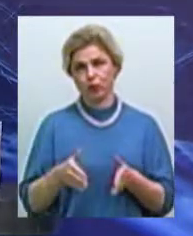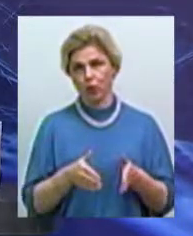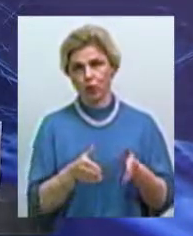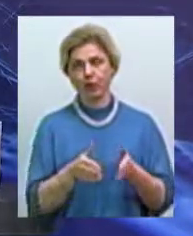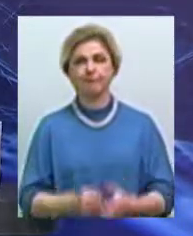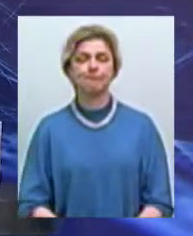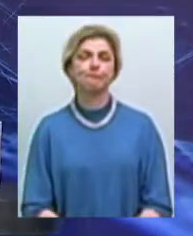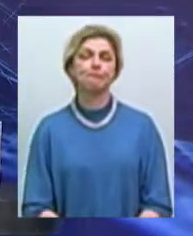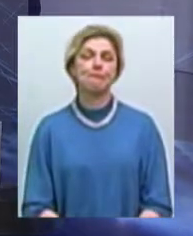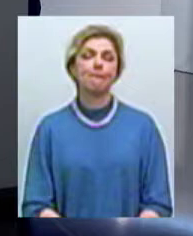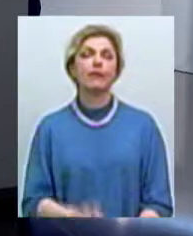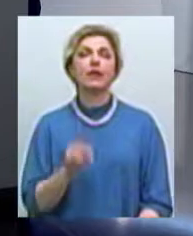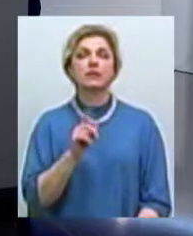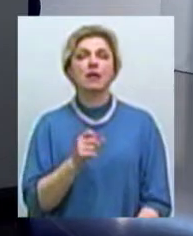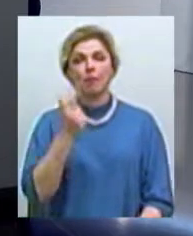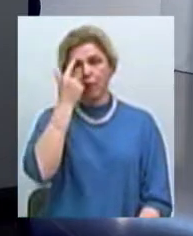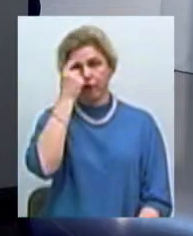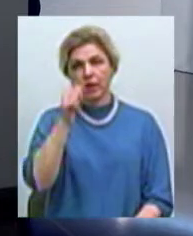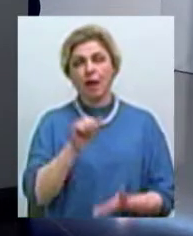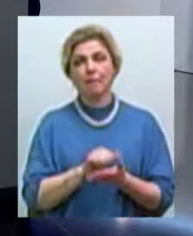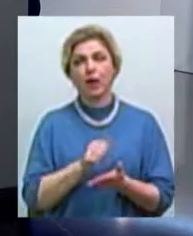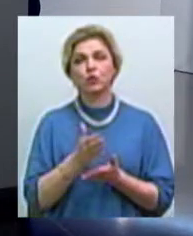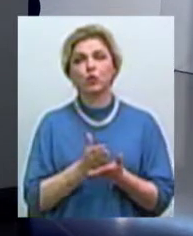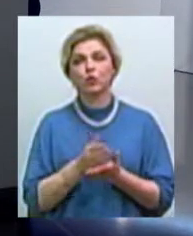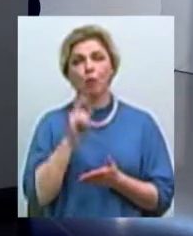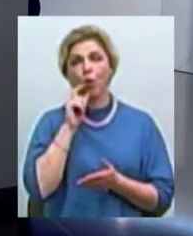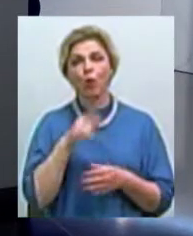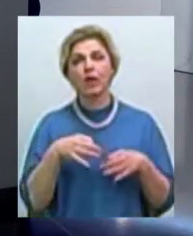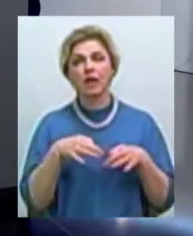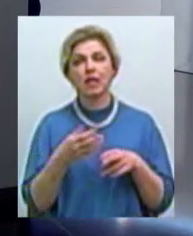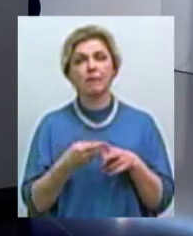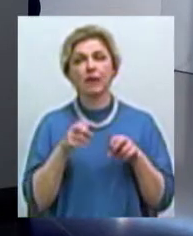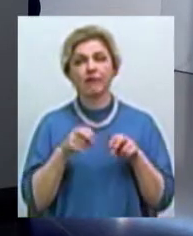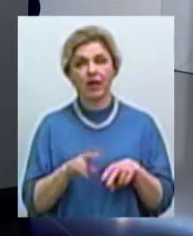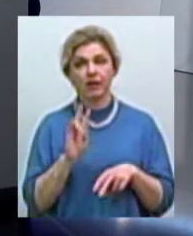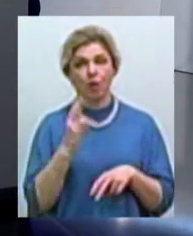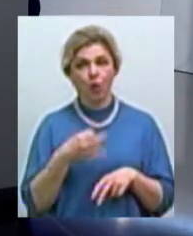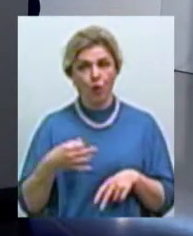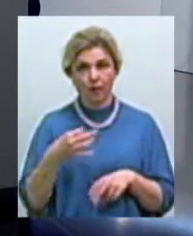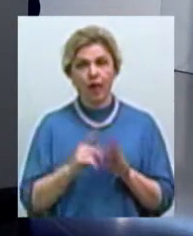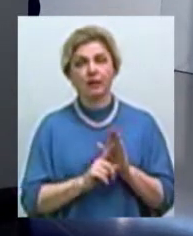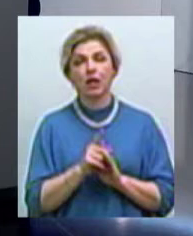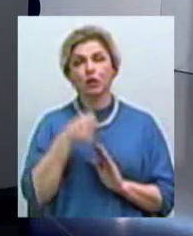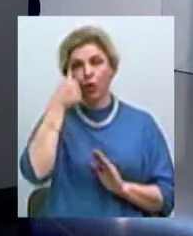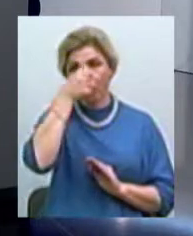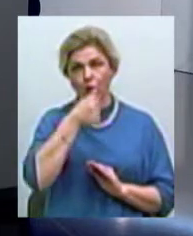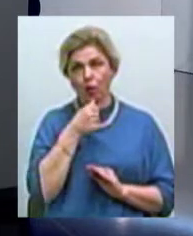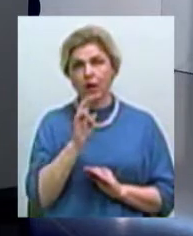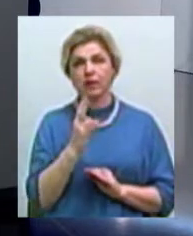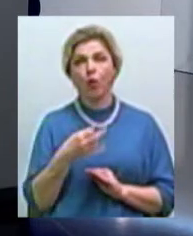За повідомленням прес-служби управління Укртрансбезпеки у Миколаївській області, від початку року на Миколаївщині